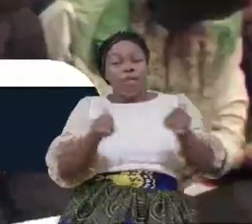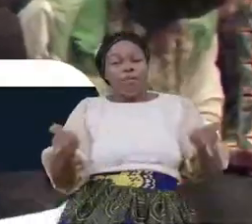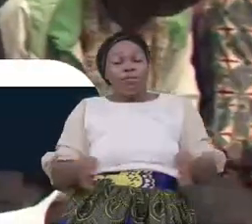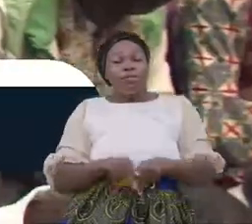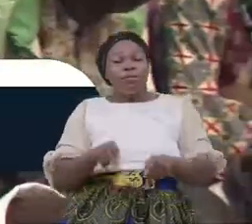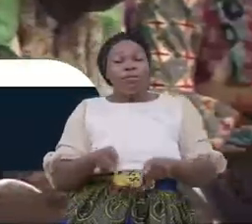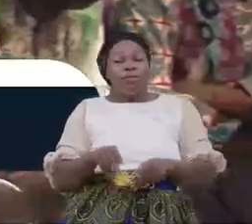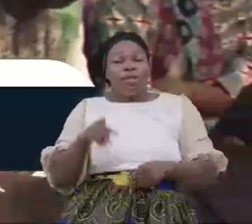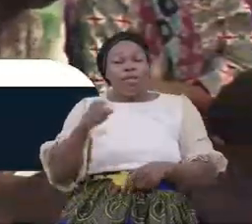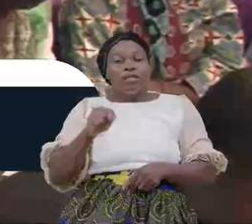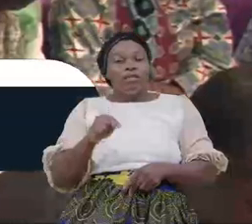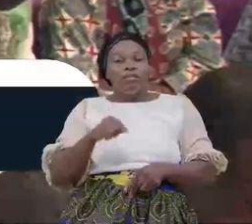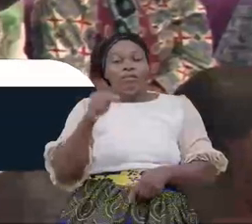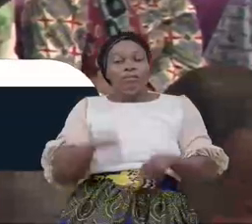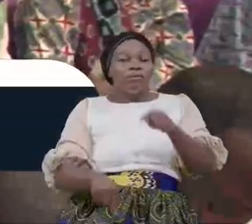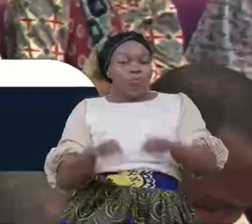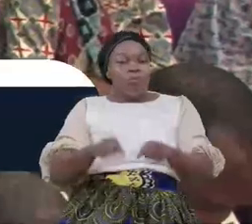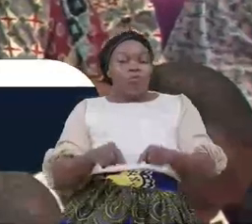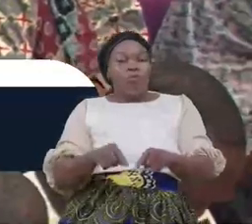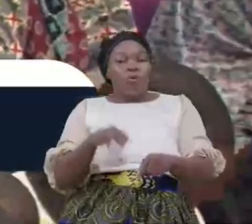Tout lieu qu'on foulera la plante de